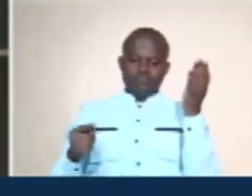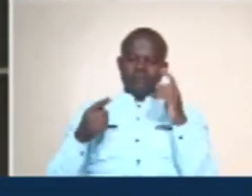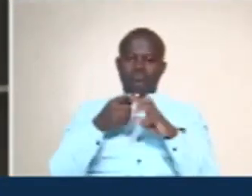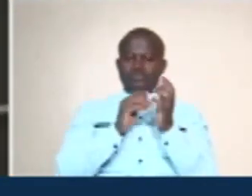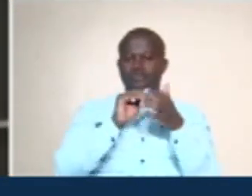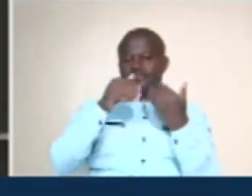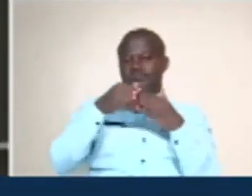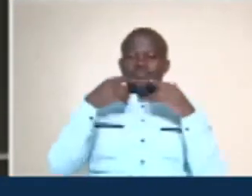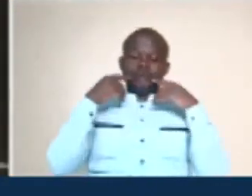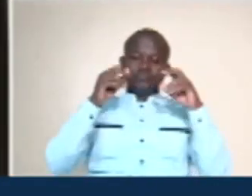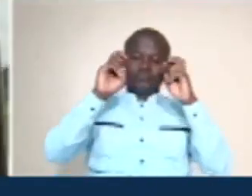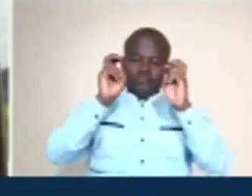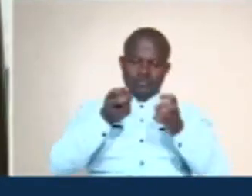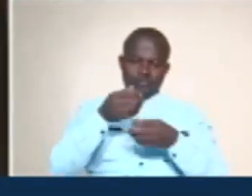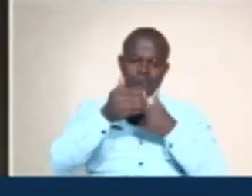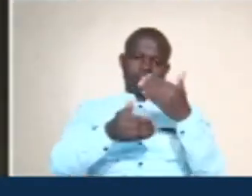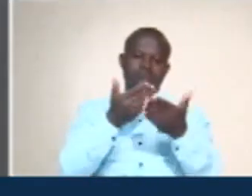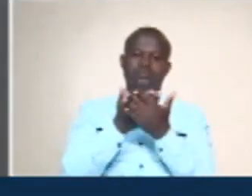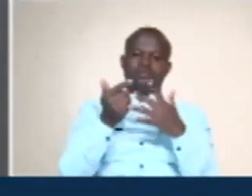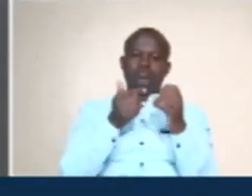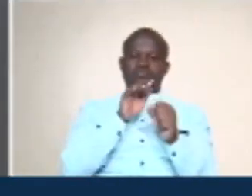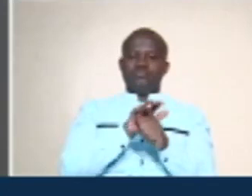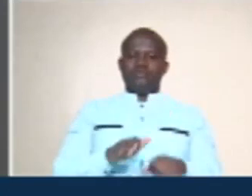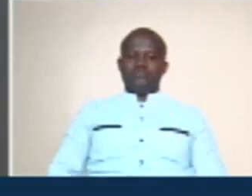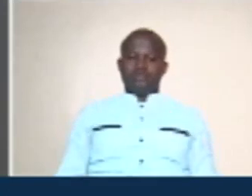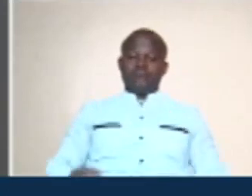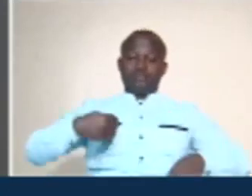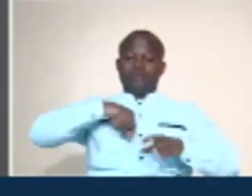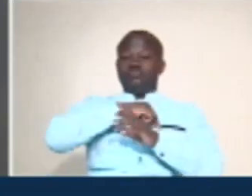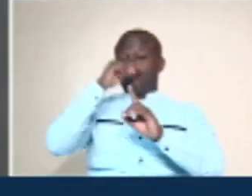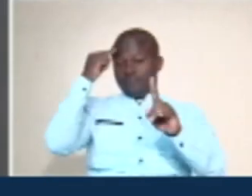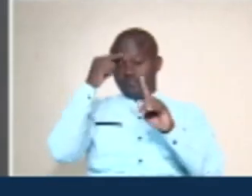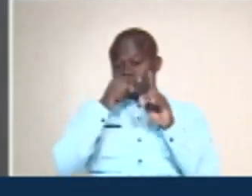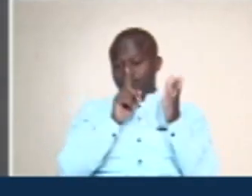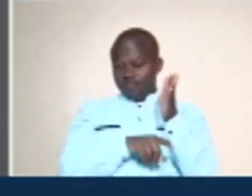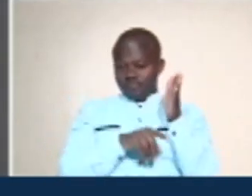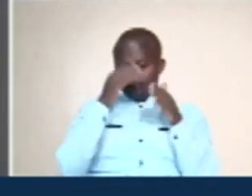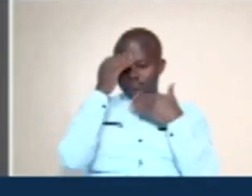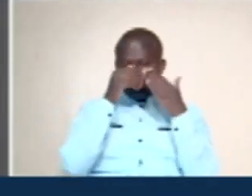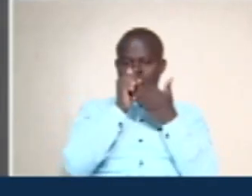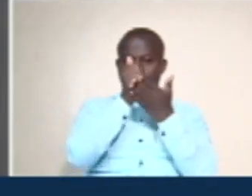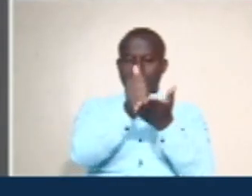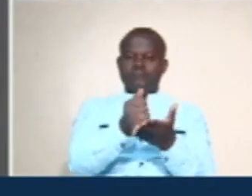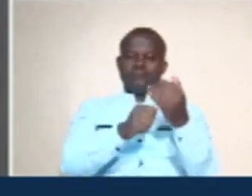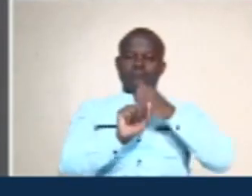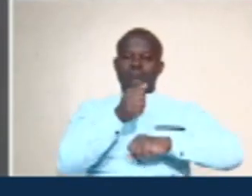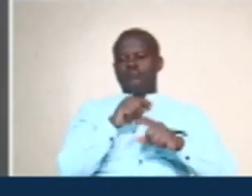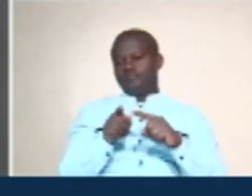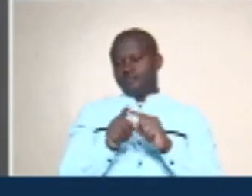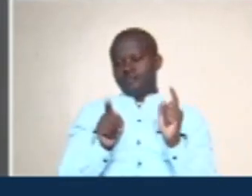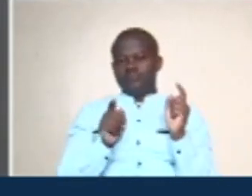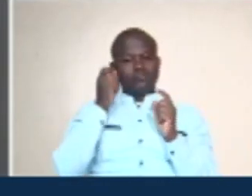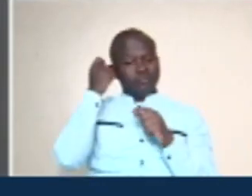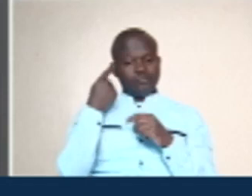ariko akanavuga ko urugendo rukiri rurerure. Icyo tugamije cyane cyane ni ukugira ngo dufashe mu bikorwa bitandukanye.